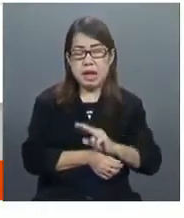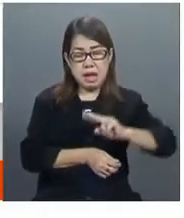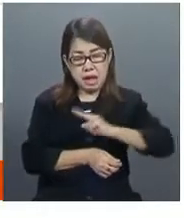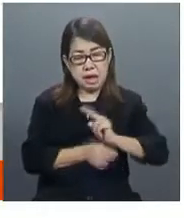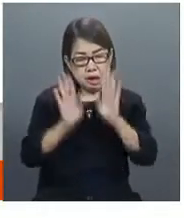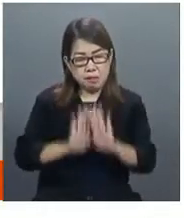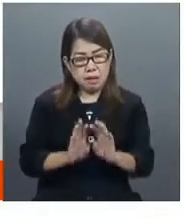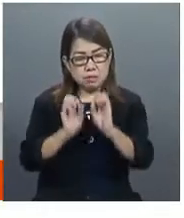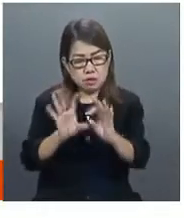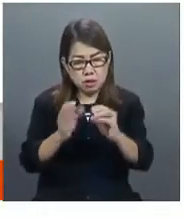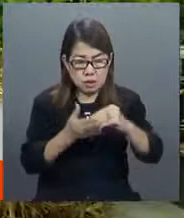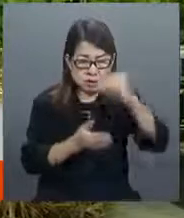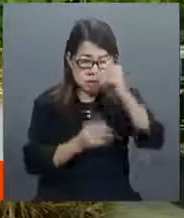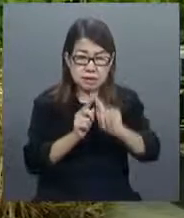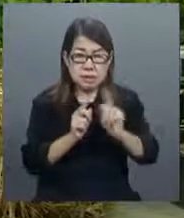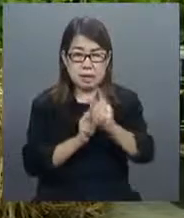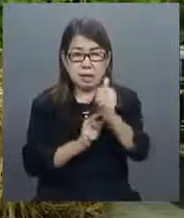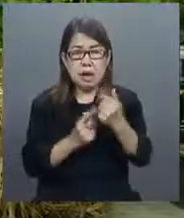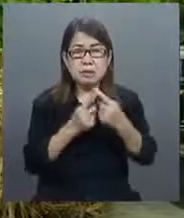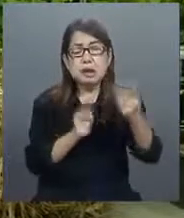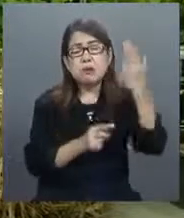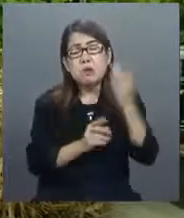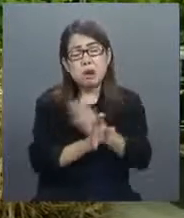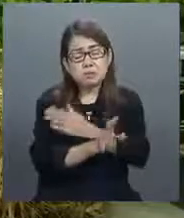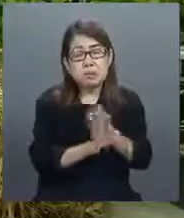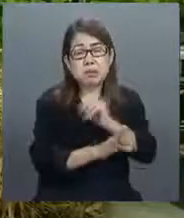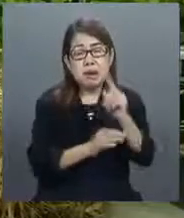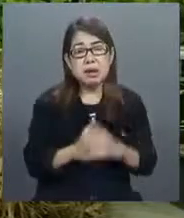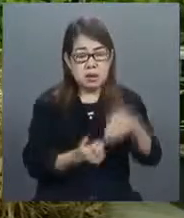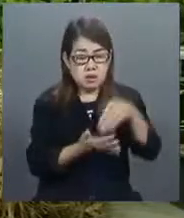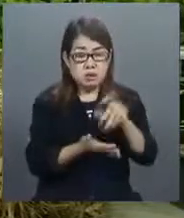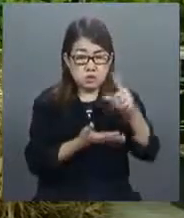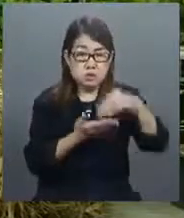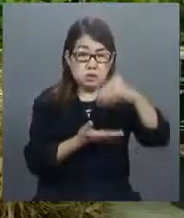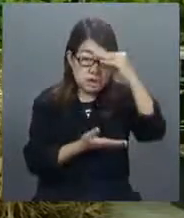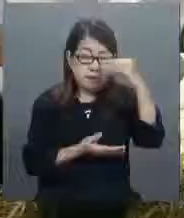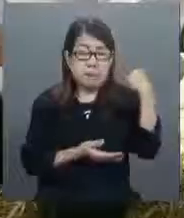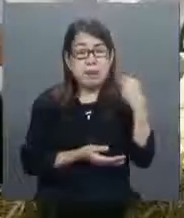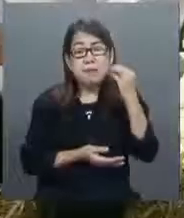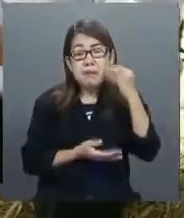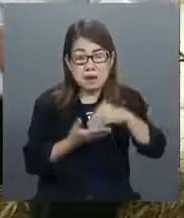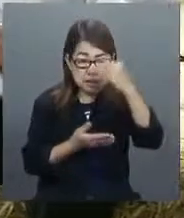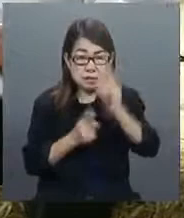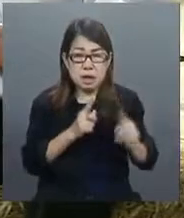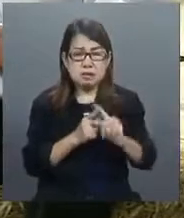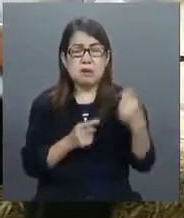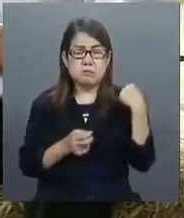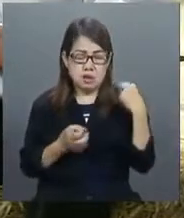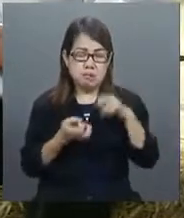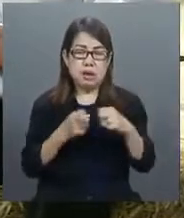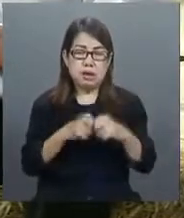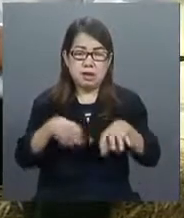องแต่ข้อเท็จจริงที่ผ่านมาปรากฏว่ามีศูนย์การเรียนและบ้านเรียนหลายแห่งที่ประสบปัญหาในการจั